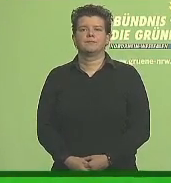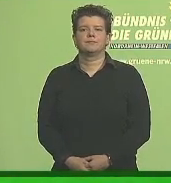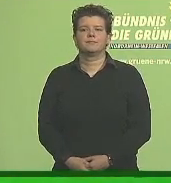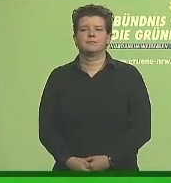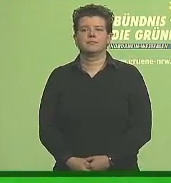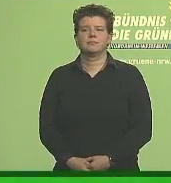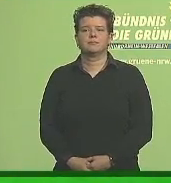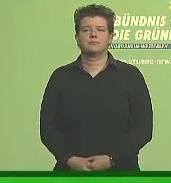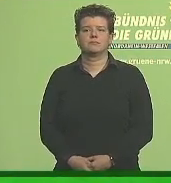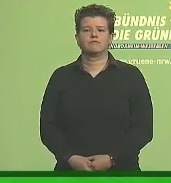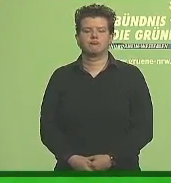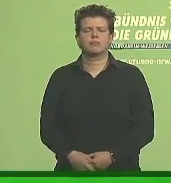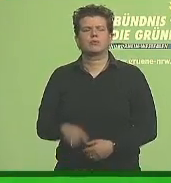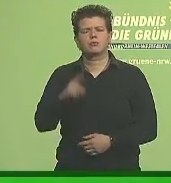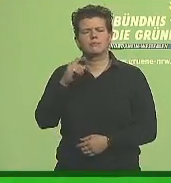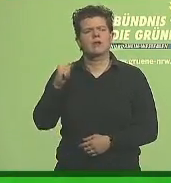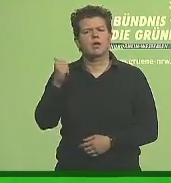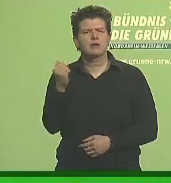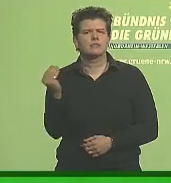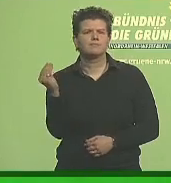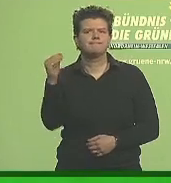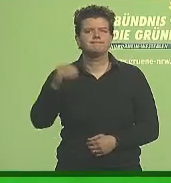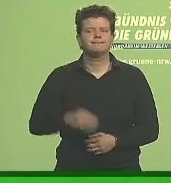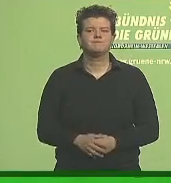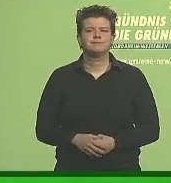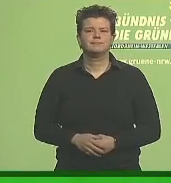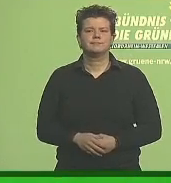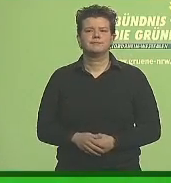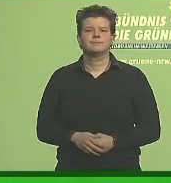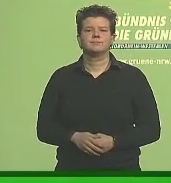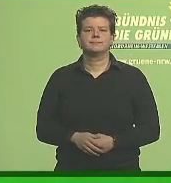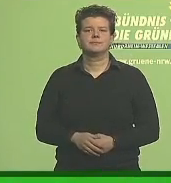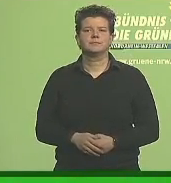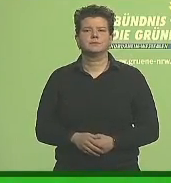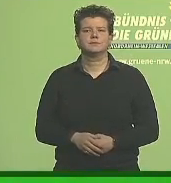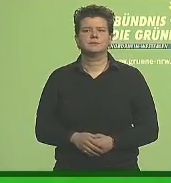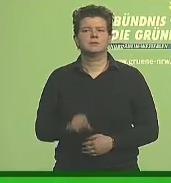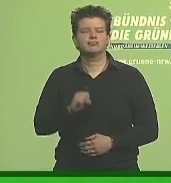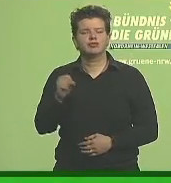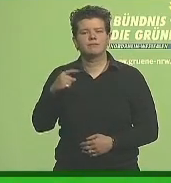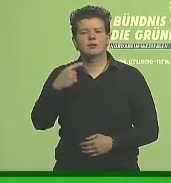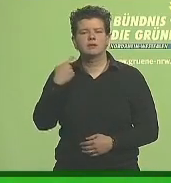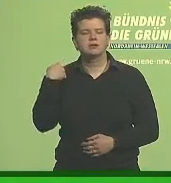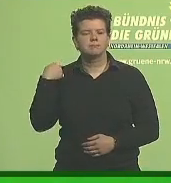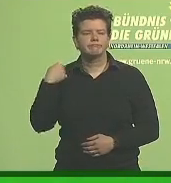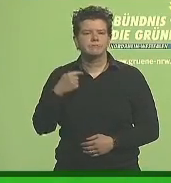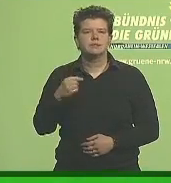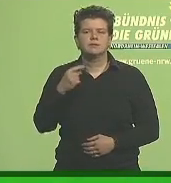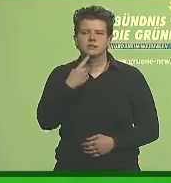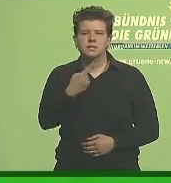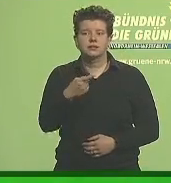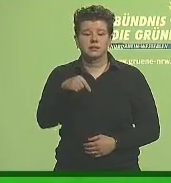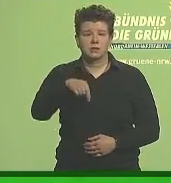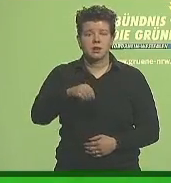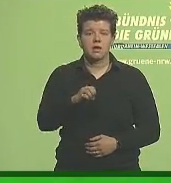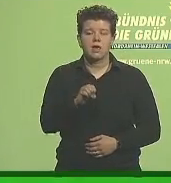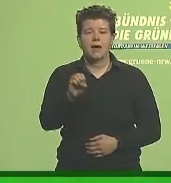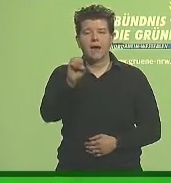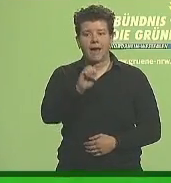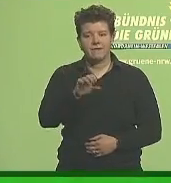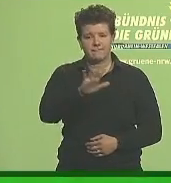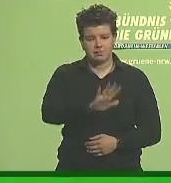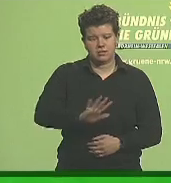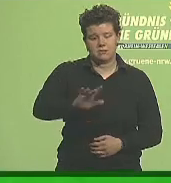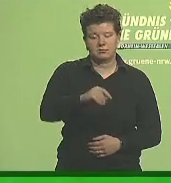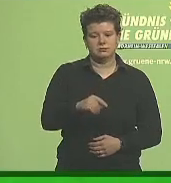Und ich will nur eines sagen, der Stefan Hölzl aus Essen hat eben Pumpspeicherkraftwerke angesprochen. Wir haben in der Eifel im Moment so eine Planung. Und ich finde die